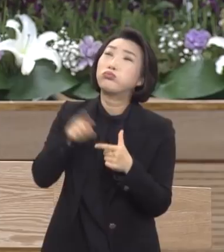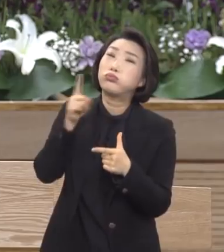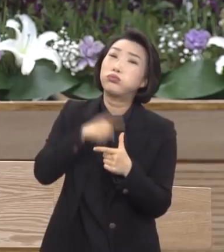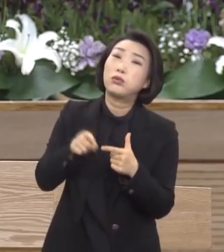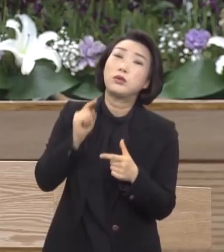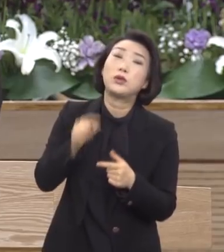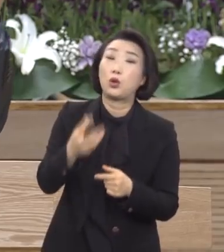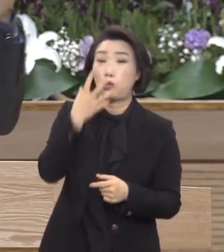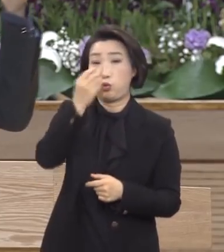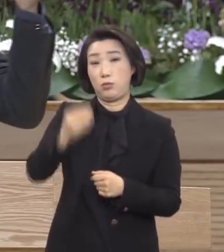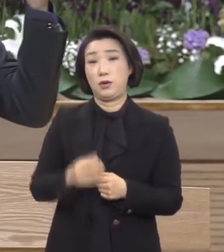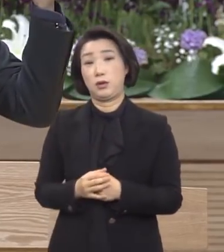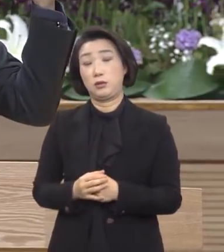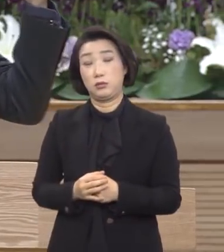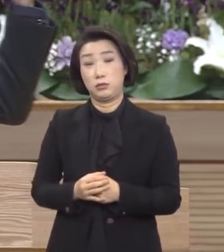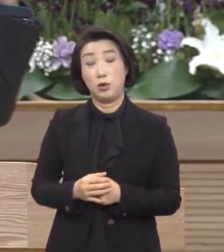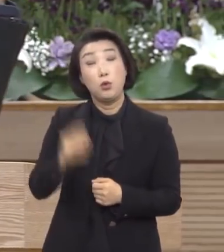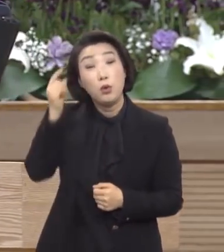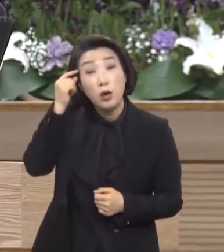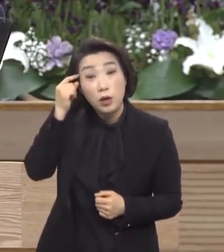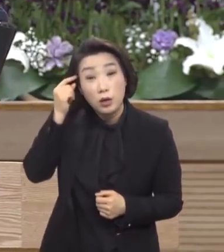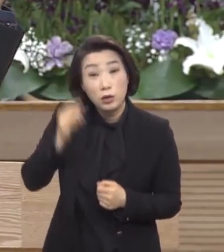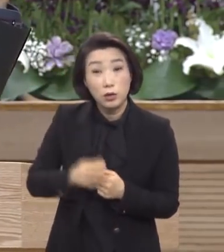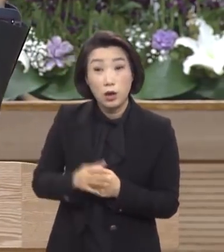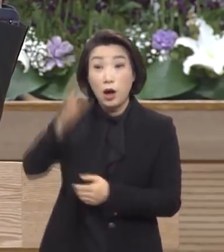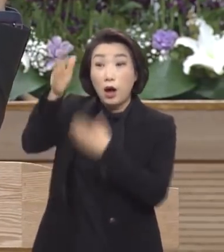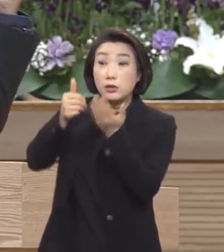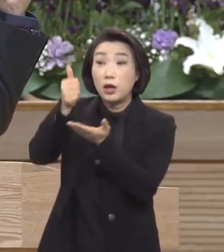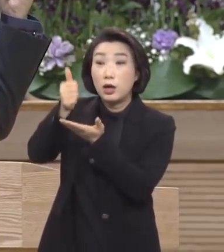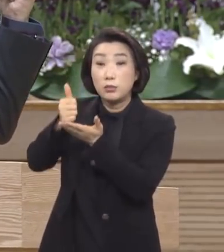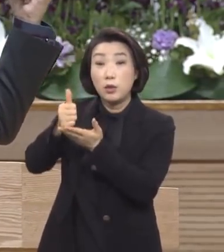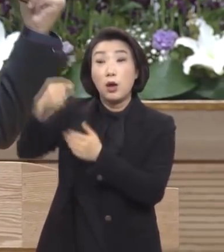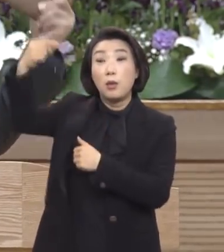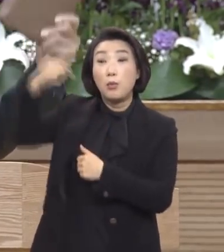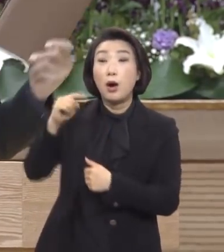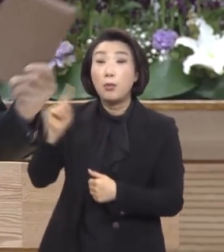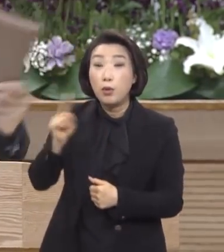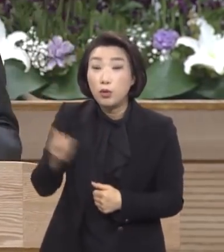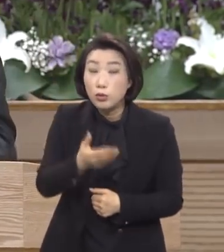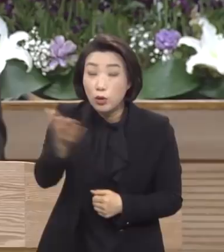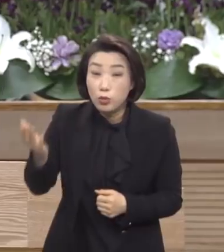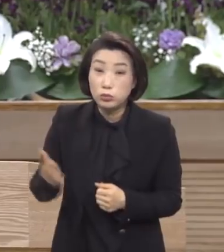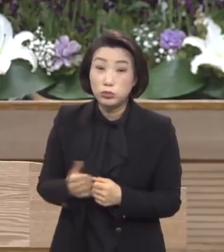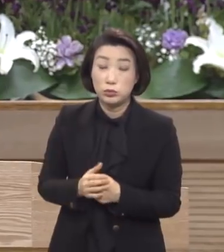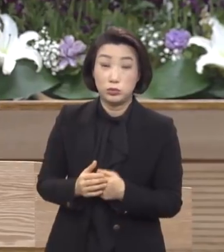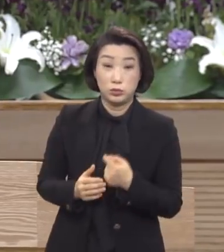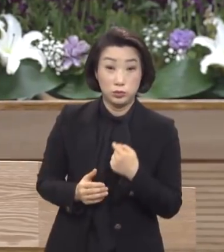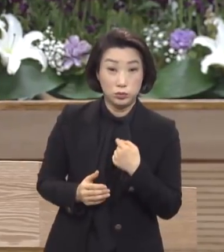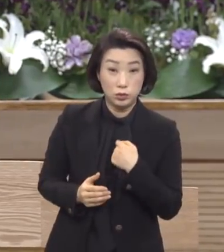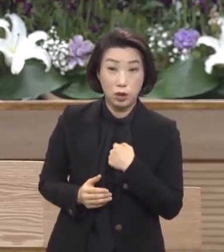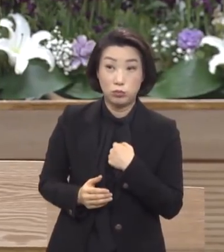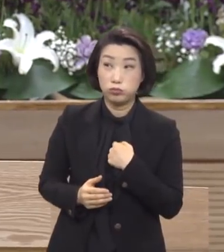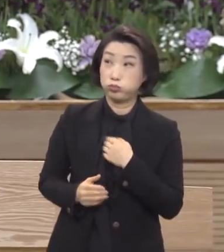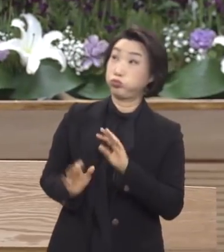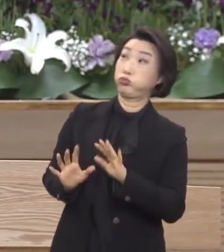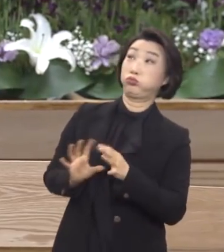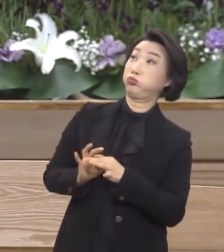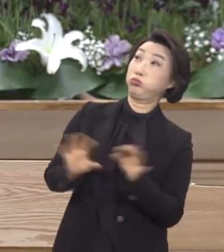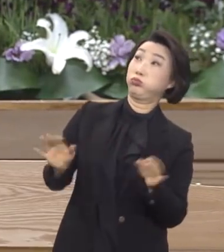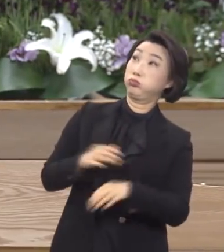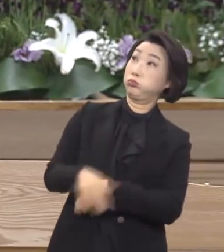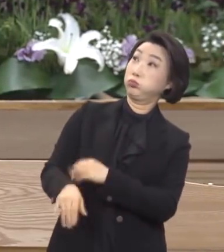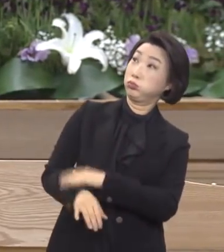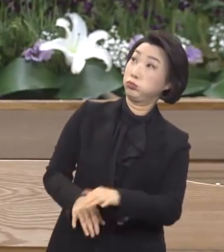교만이요. 왜? 하나님이 뭐라고 말씀하시든지 나는